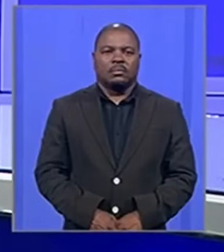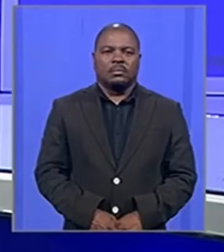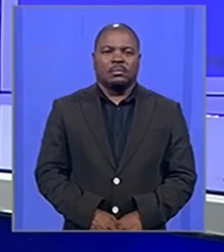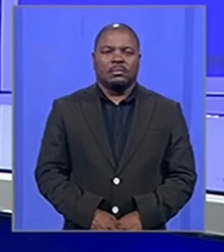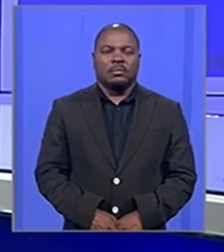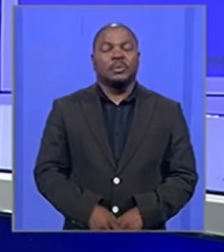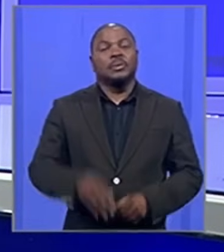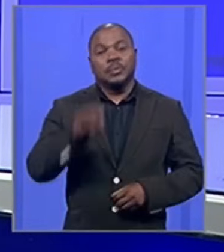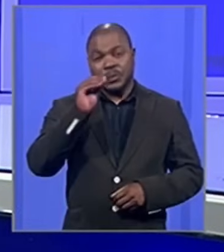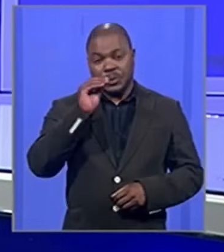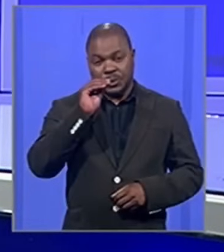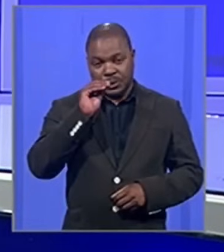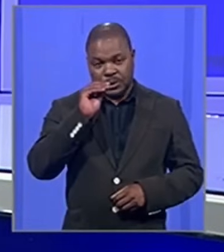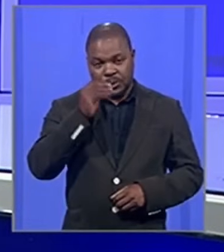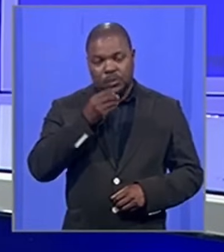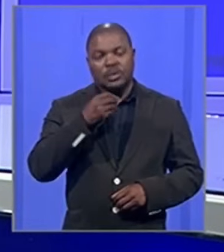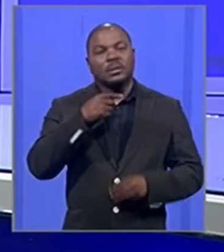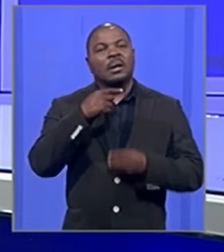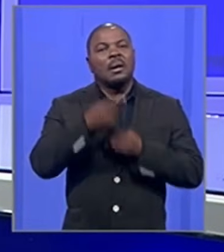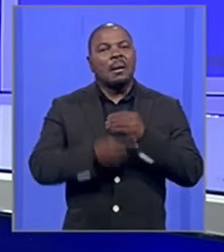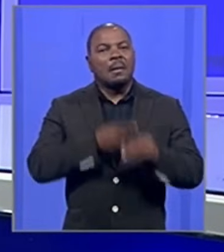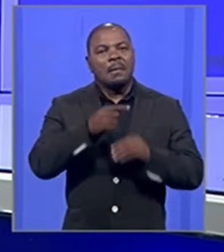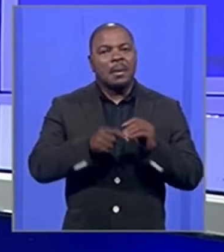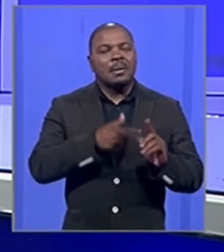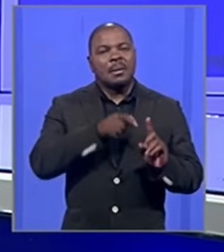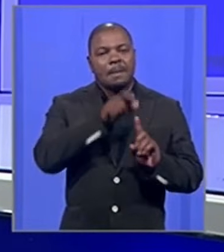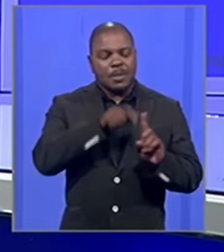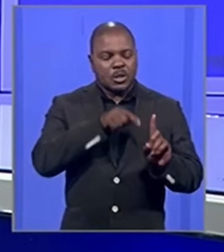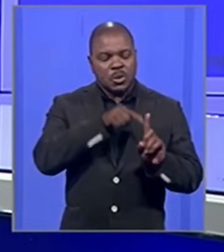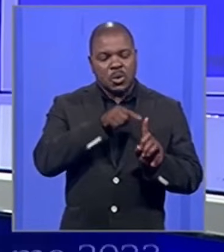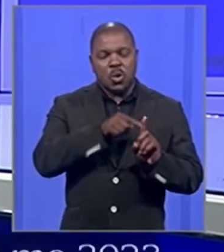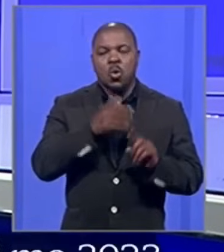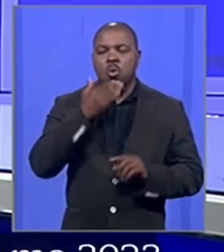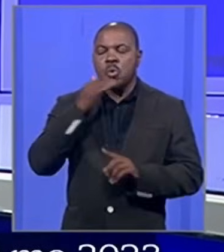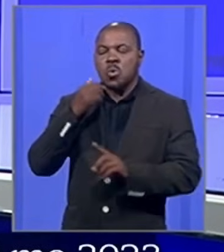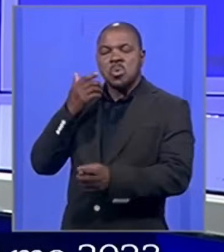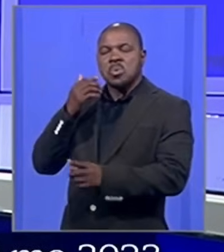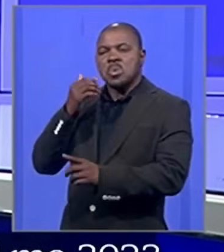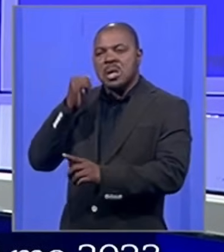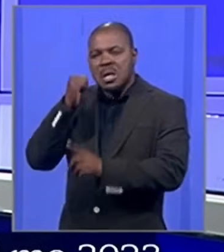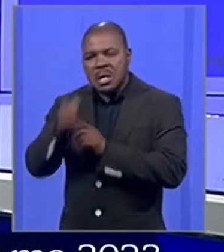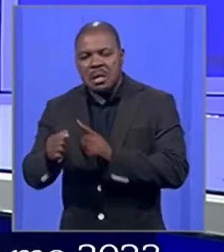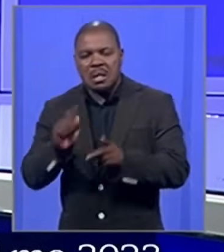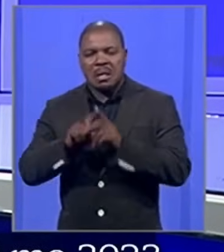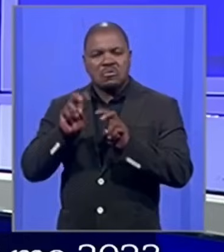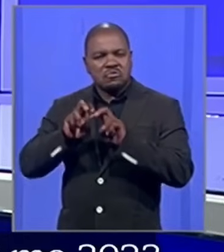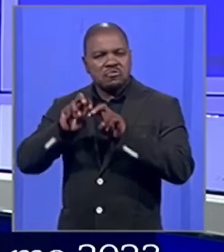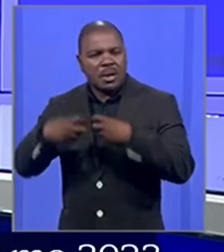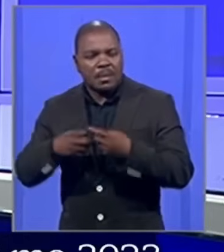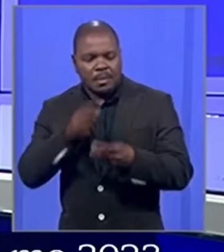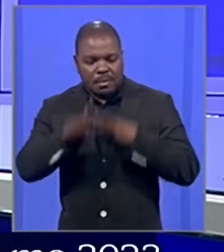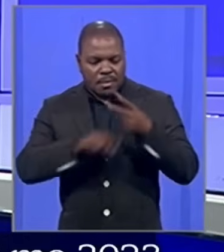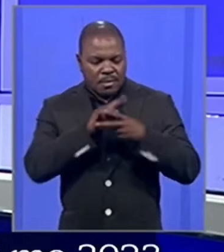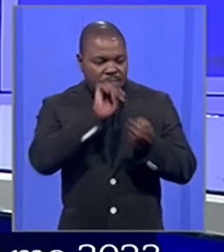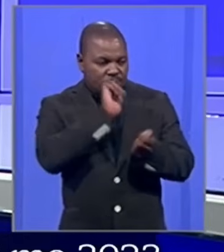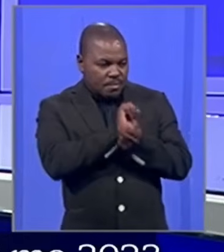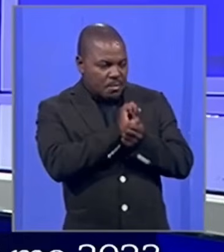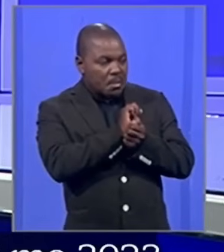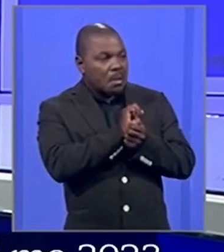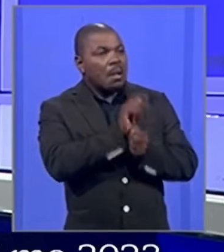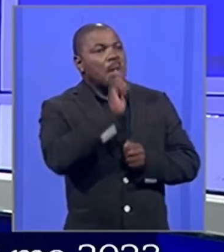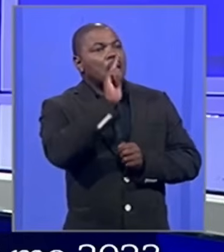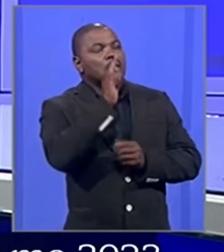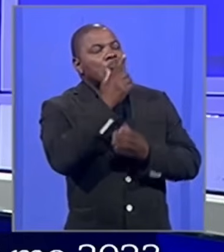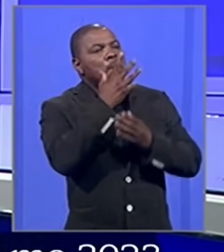Fa dikgang tsa gore molai le mmeteledi wa mogoso yo boneng molato Thabo Bester o ngwegile kwa kgolegelong